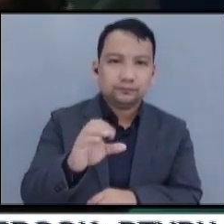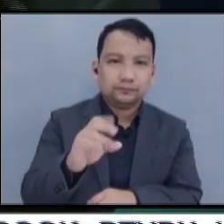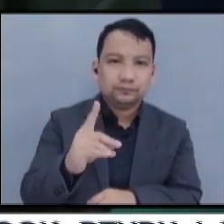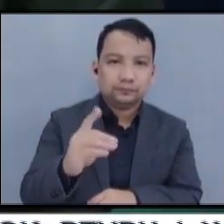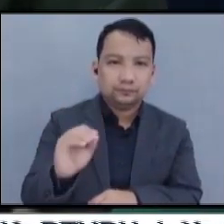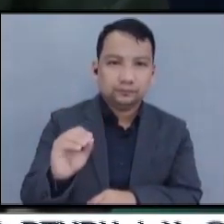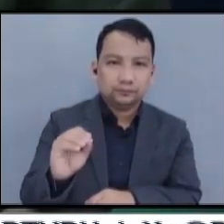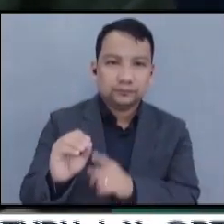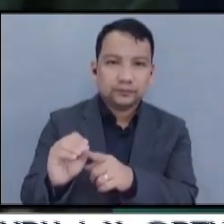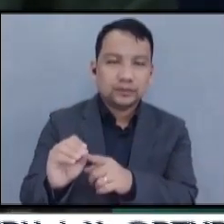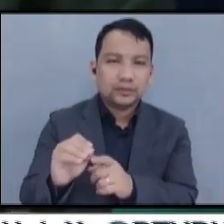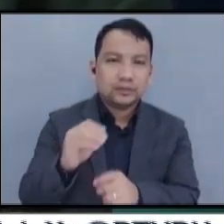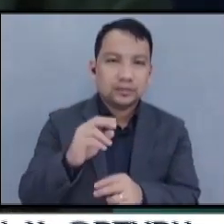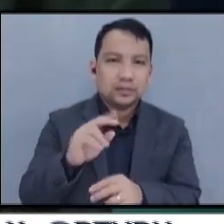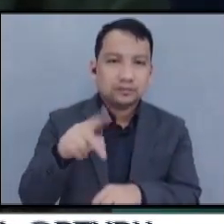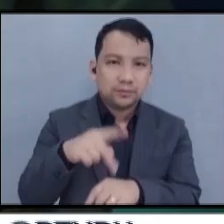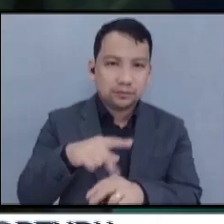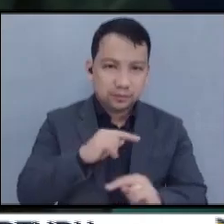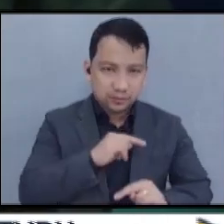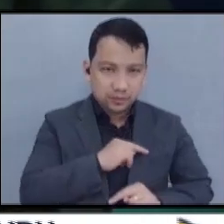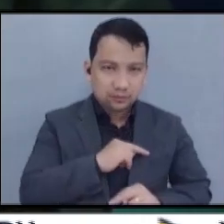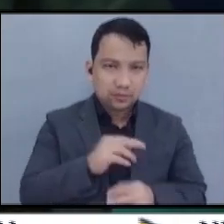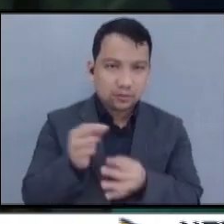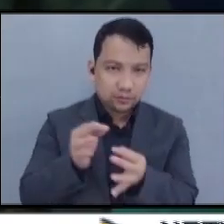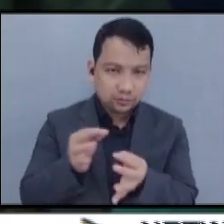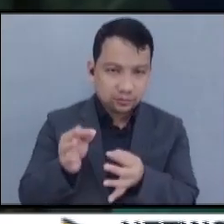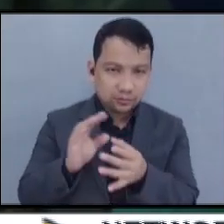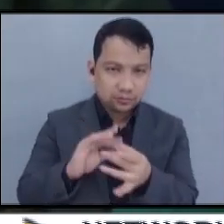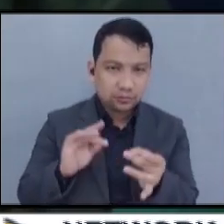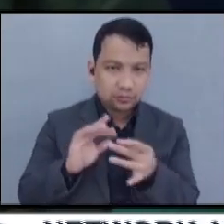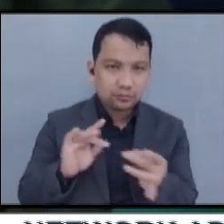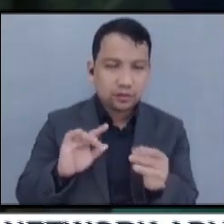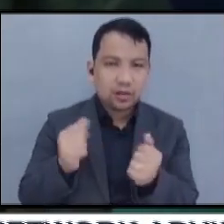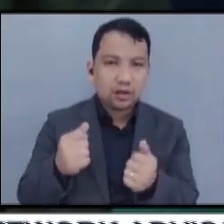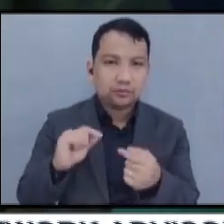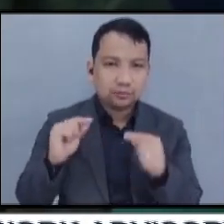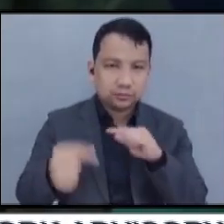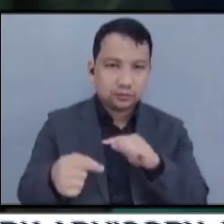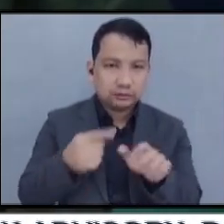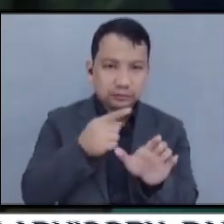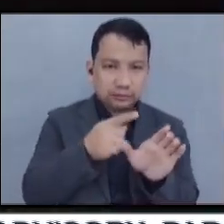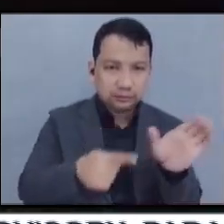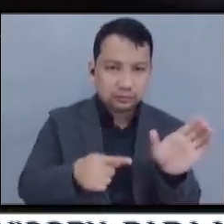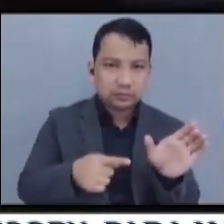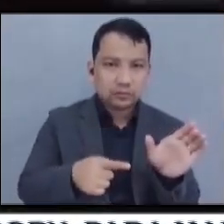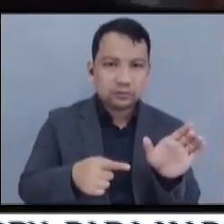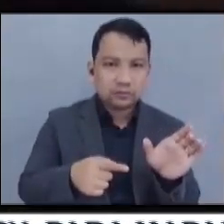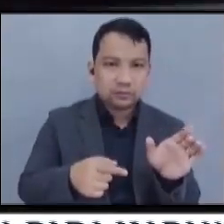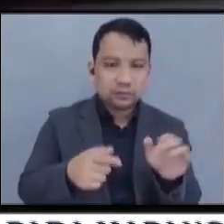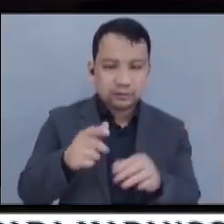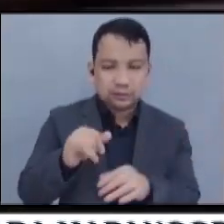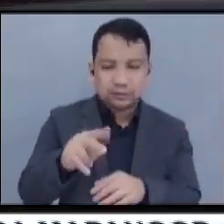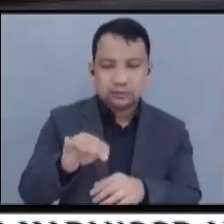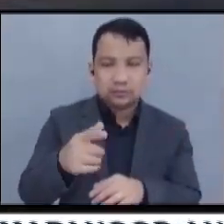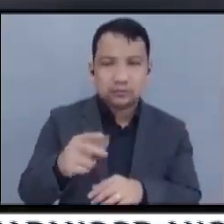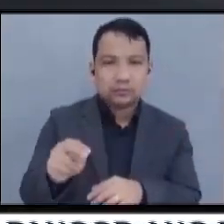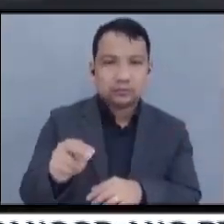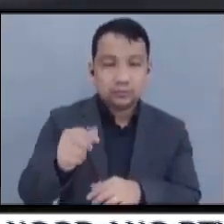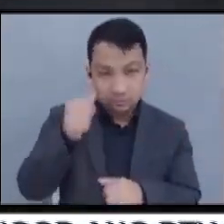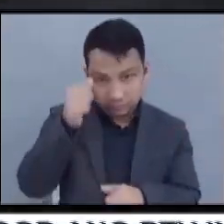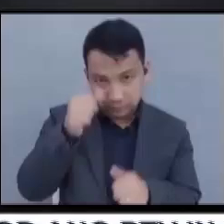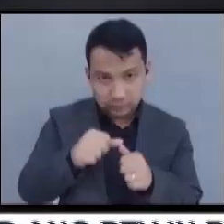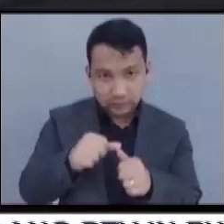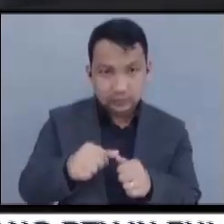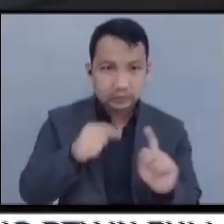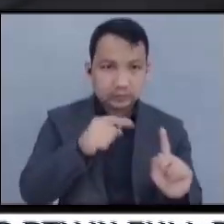ng Philippine Navy ang nagdetalye kung pa Paano siya na-injured sa nangyaring insidente sa ayungin kung matatandaan si Facundo